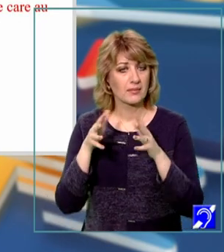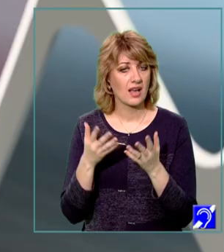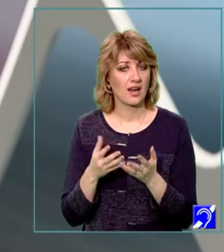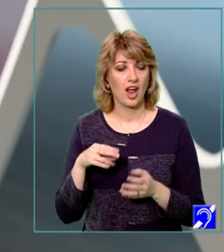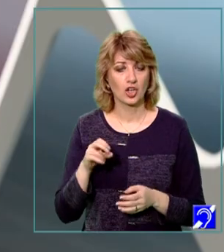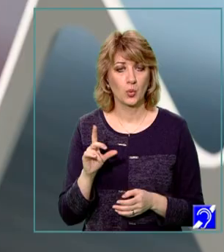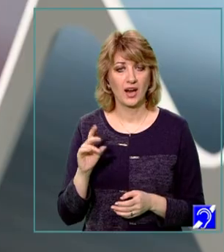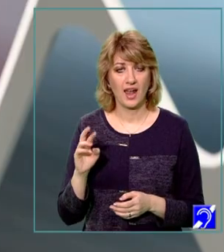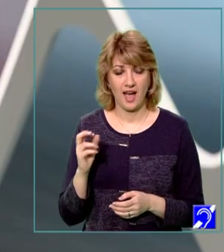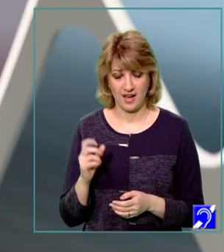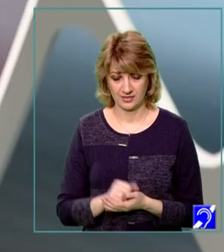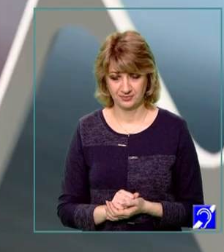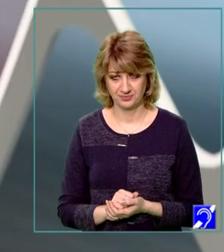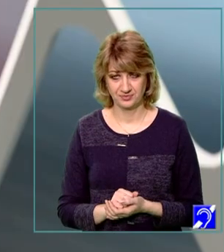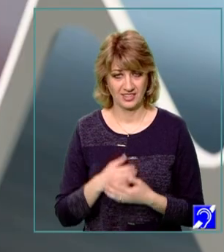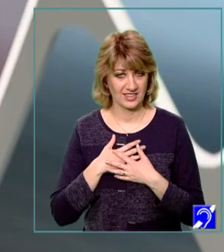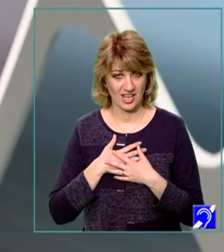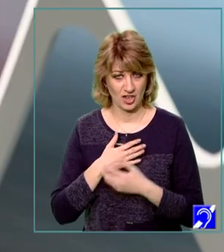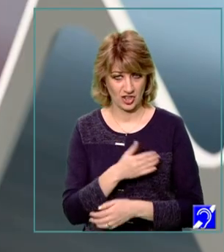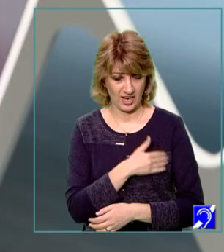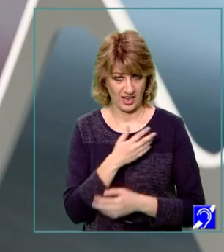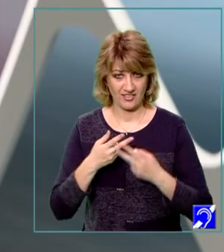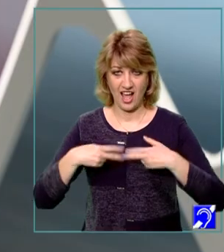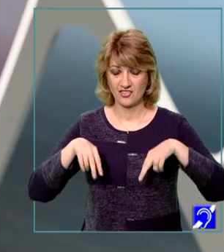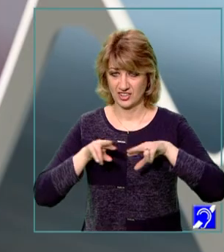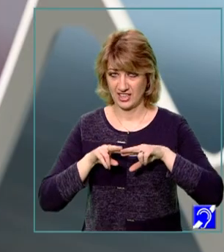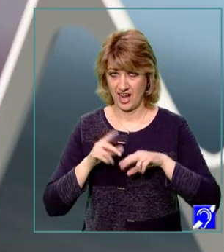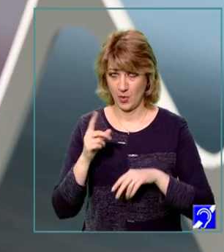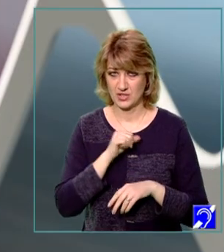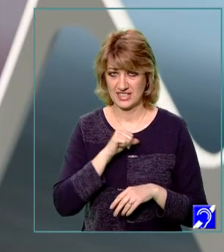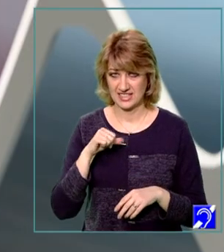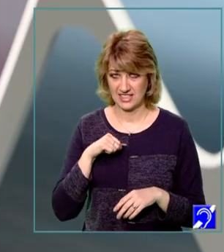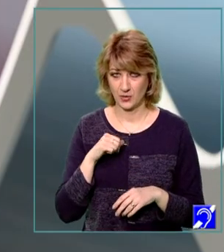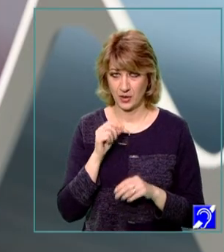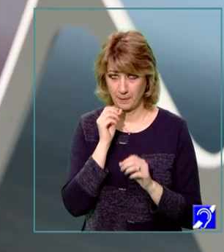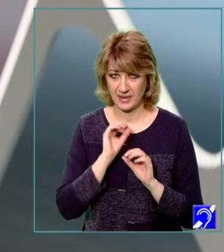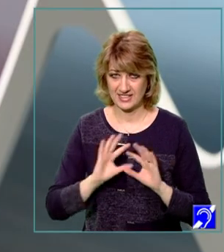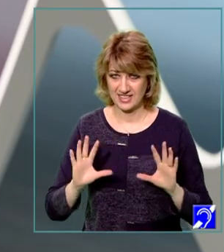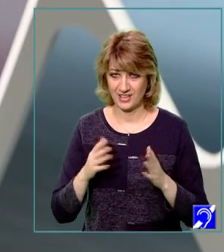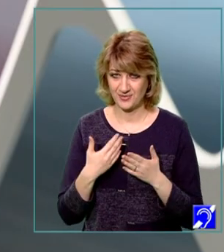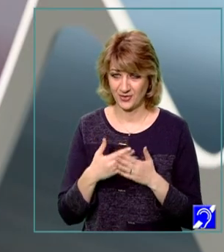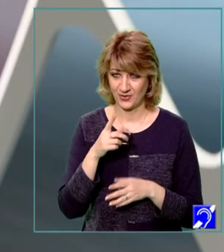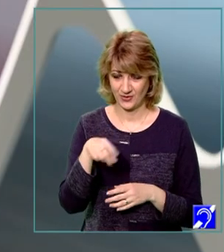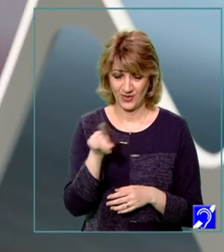nucleară. Dragi elevi, la final, un singur mesaj am pentru voi.